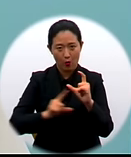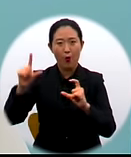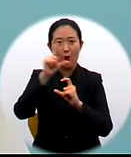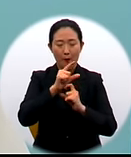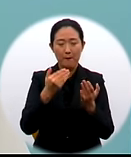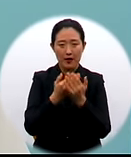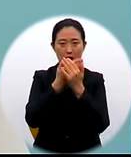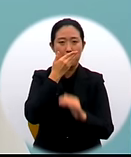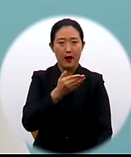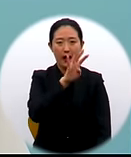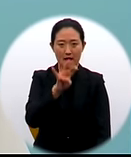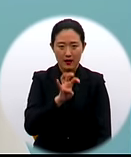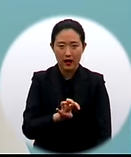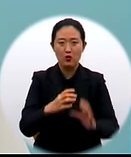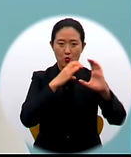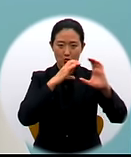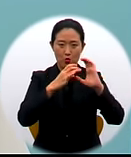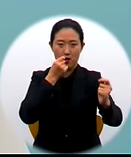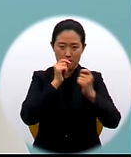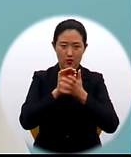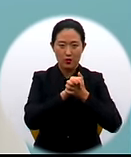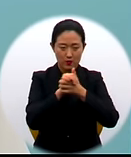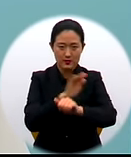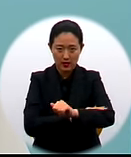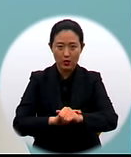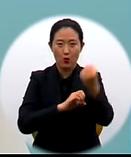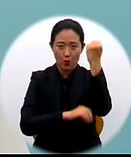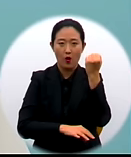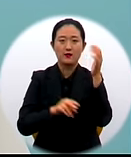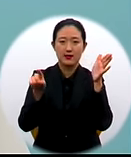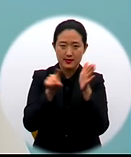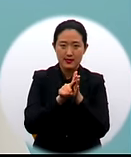높아지는 거잖아요. 그래서 기업들은 고민을 하는 거예요. 어떤 사람을 뽑아야